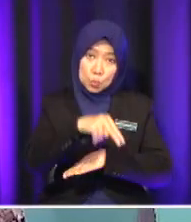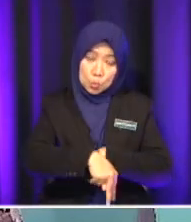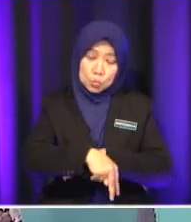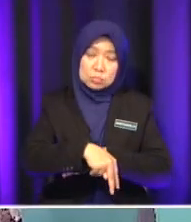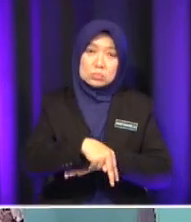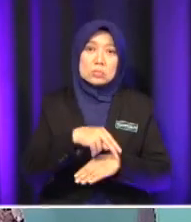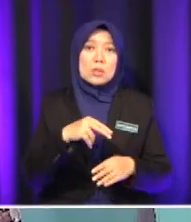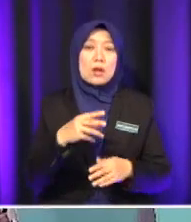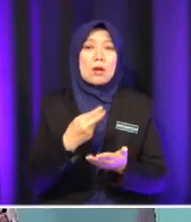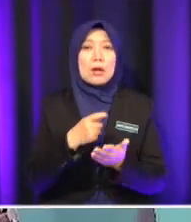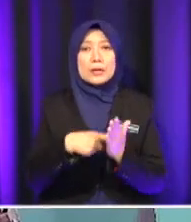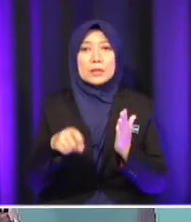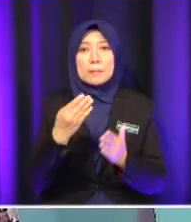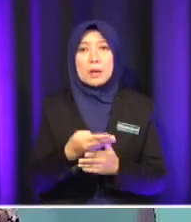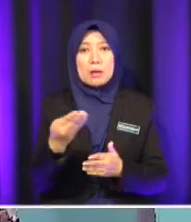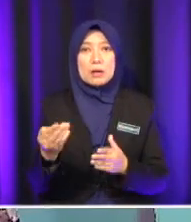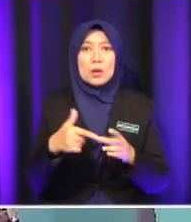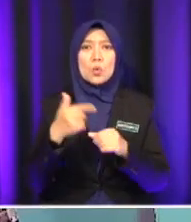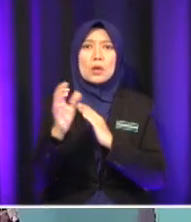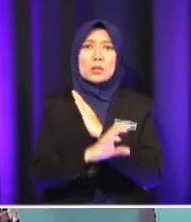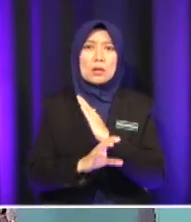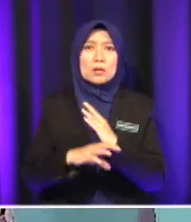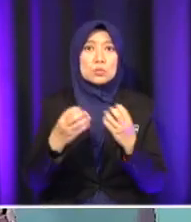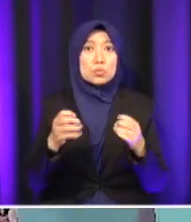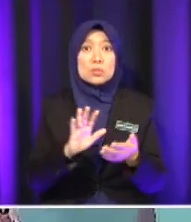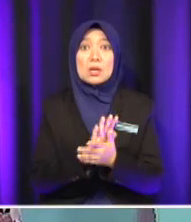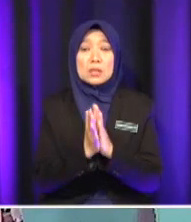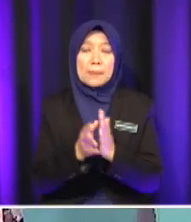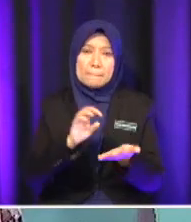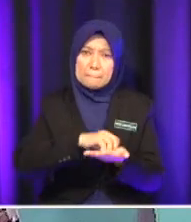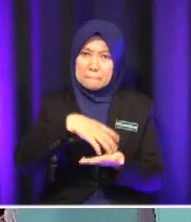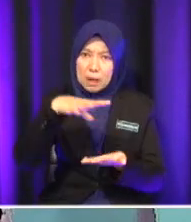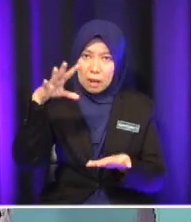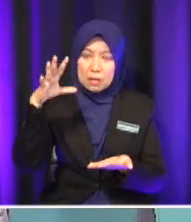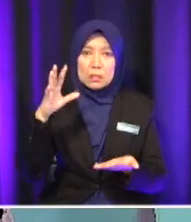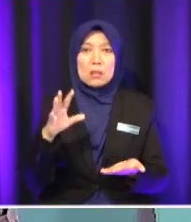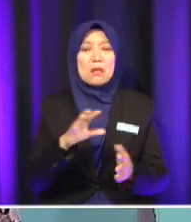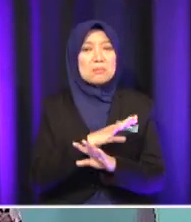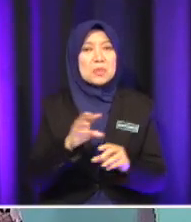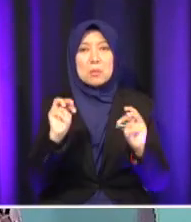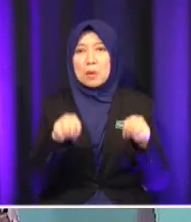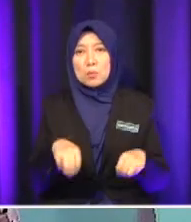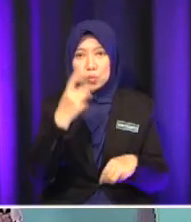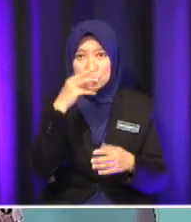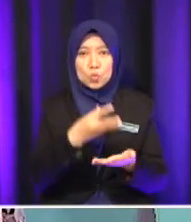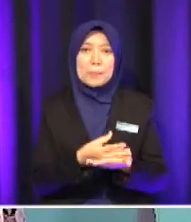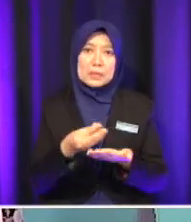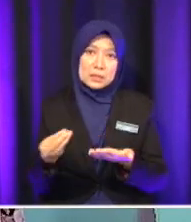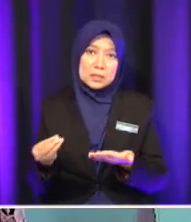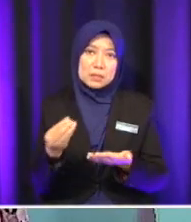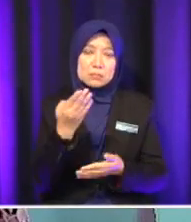barang di luar negara itu pada pandangan kita mahal jadi kita tak mampu untuk membeli barang